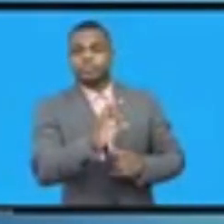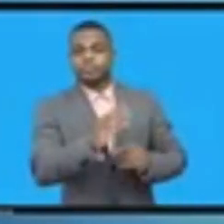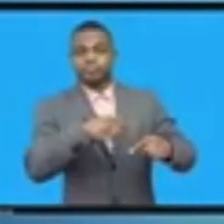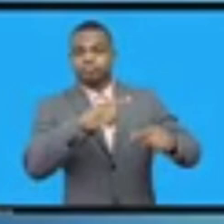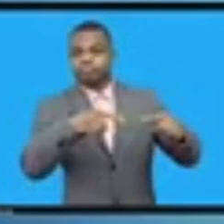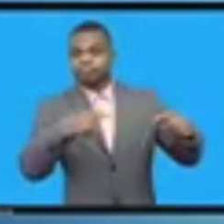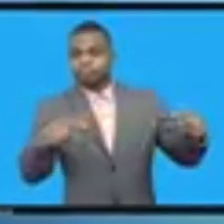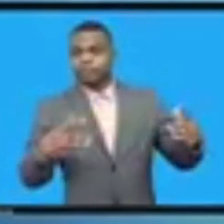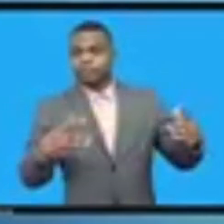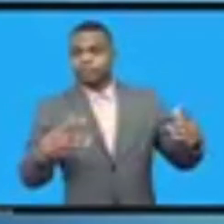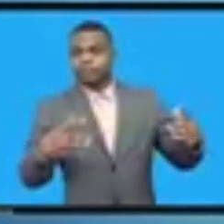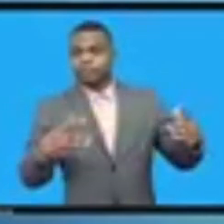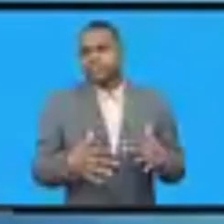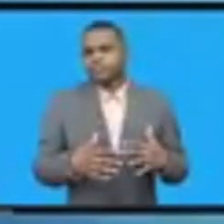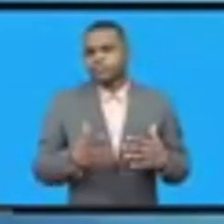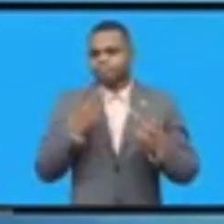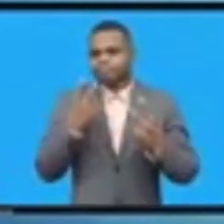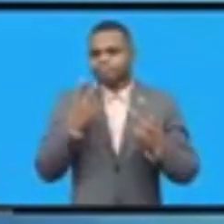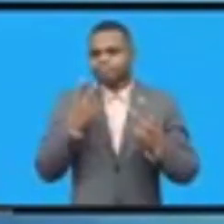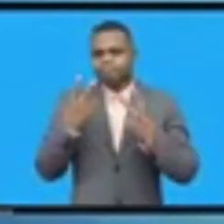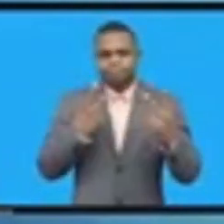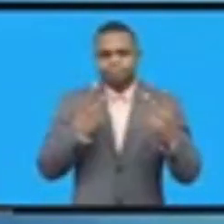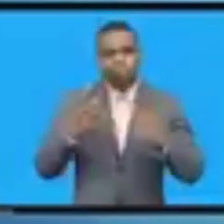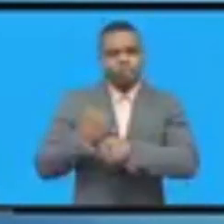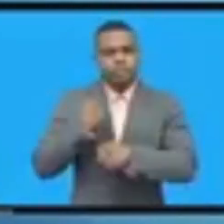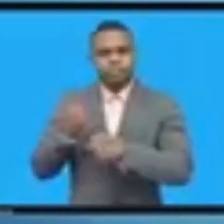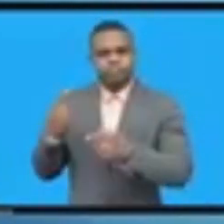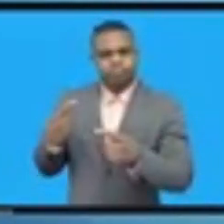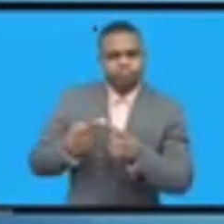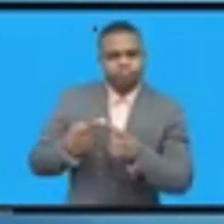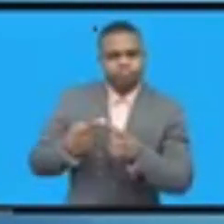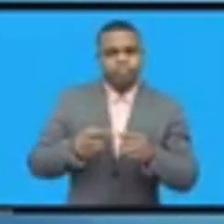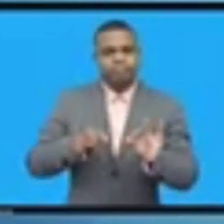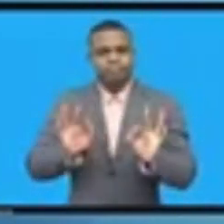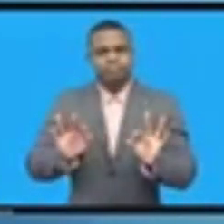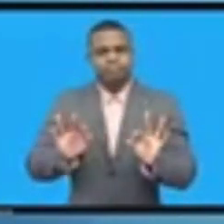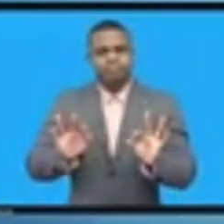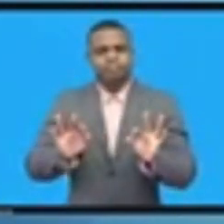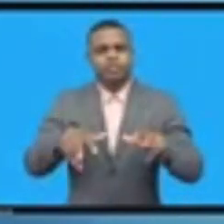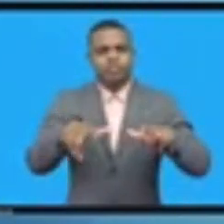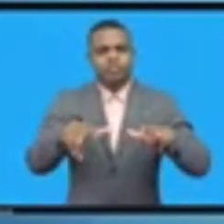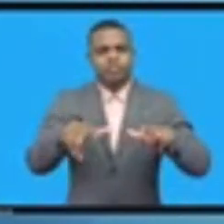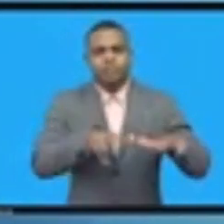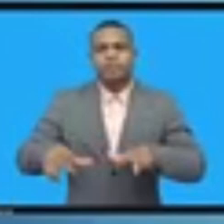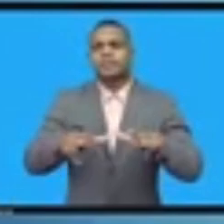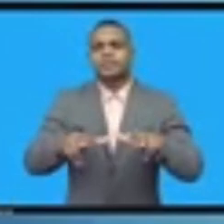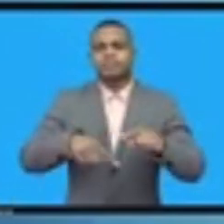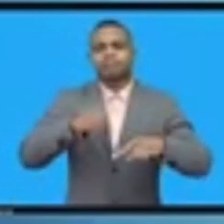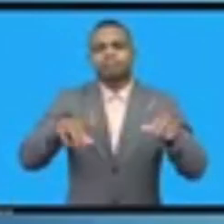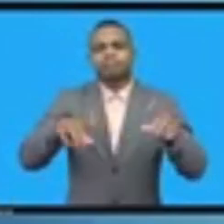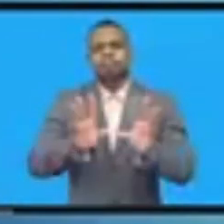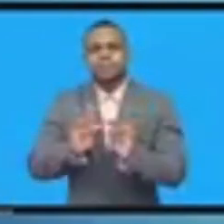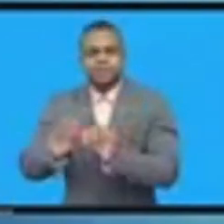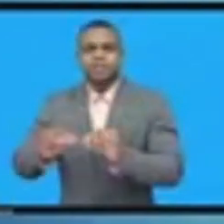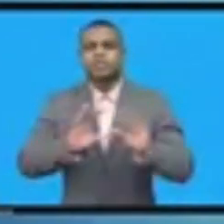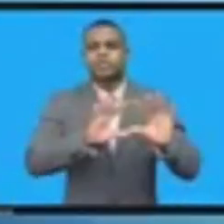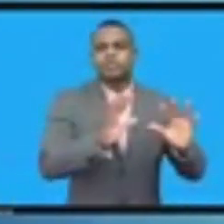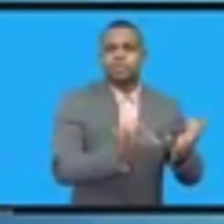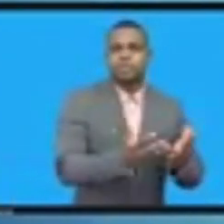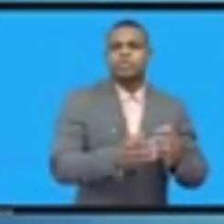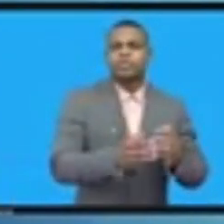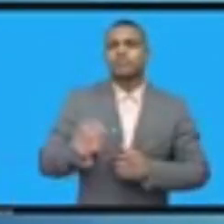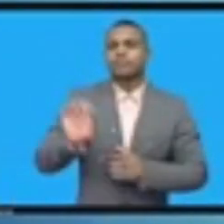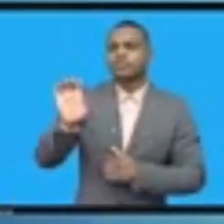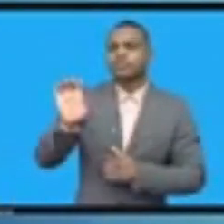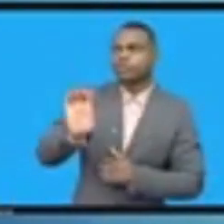洲 IGF 以及亚太地区都已经开始举行。那么在拉美也有，今年呢，这是一个多元